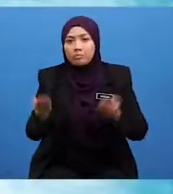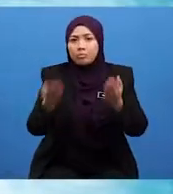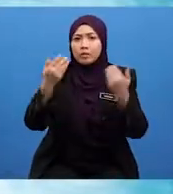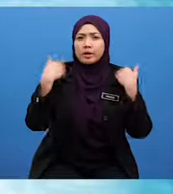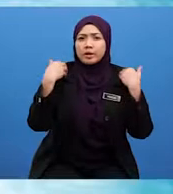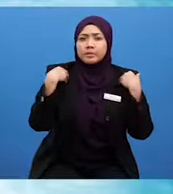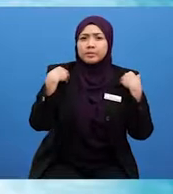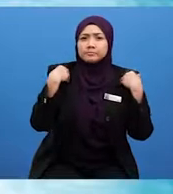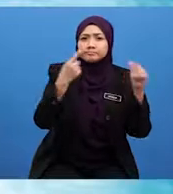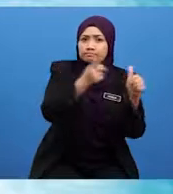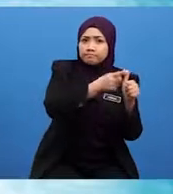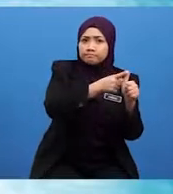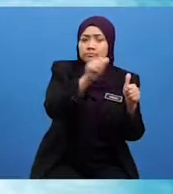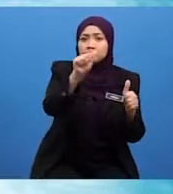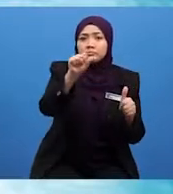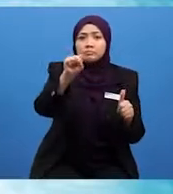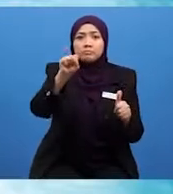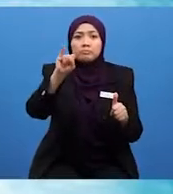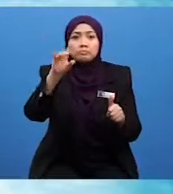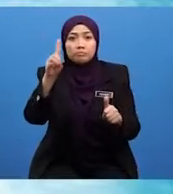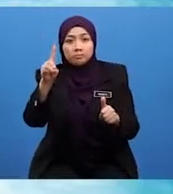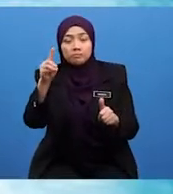asid, alkali atau neutral.